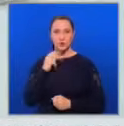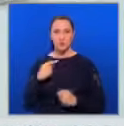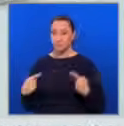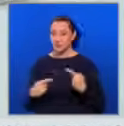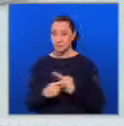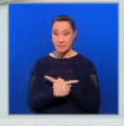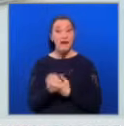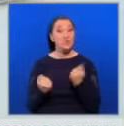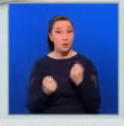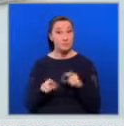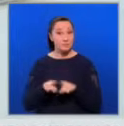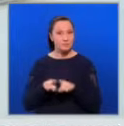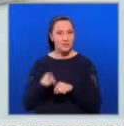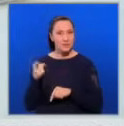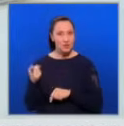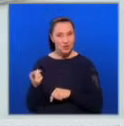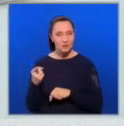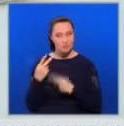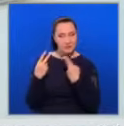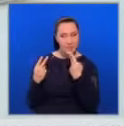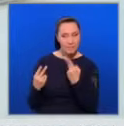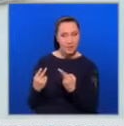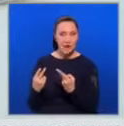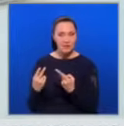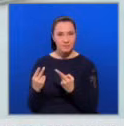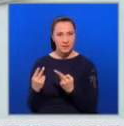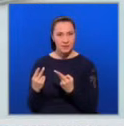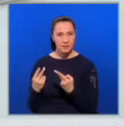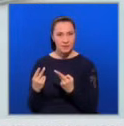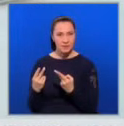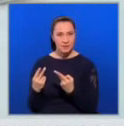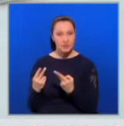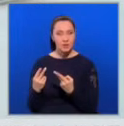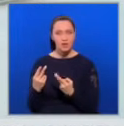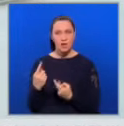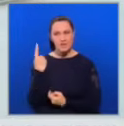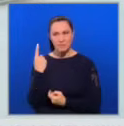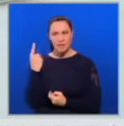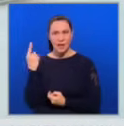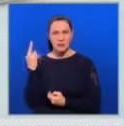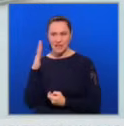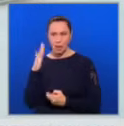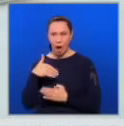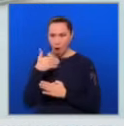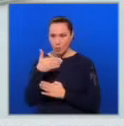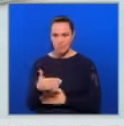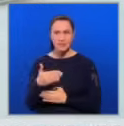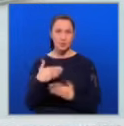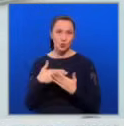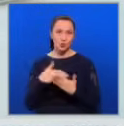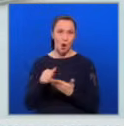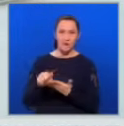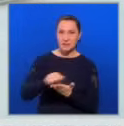самия автомобил същия а забелязахме че самите му стъкла пре предните са току-що